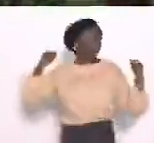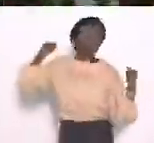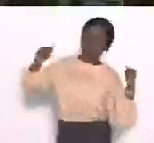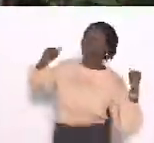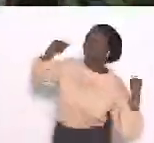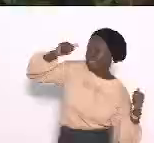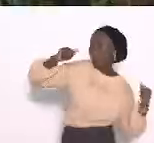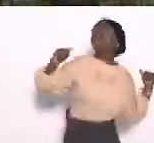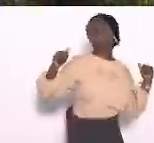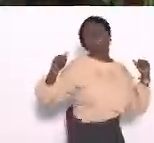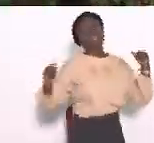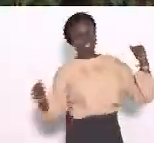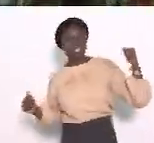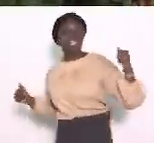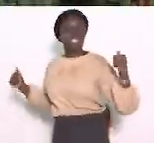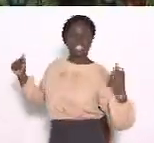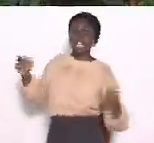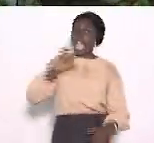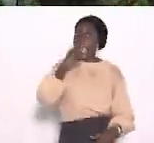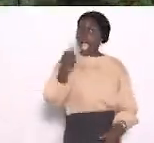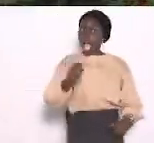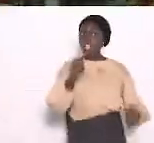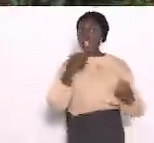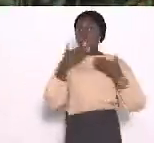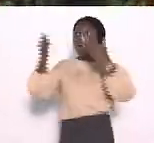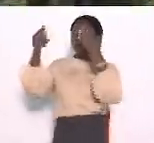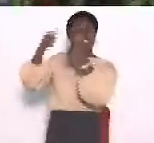m are you grateful to